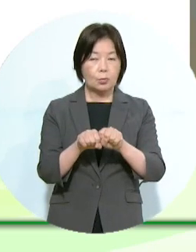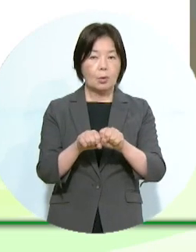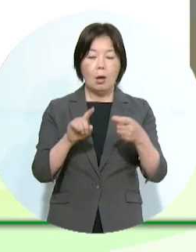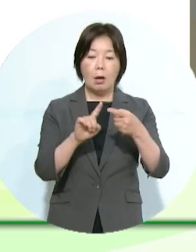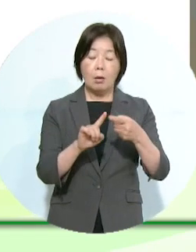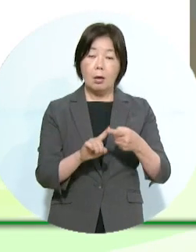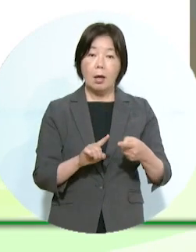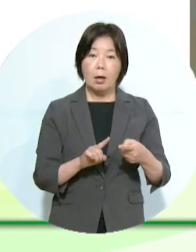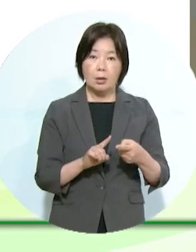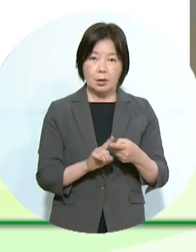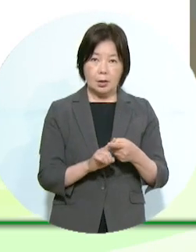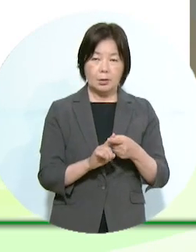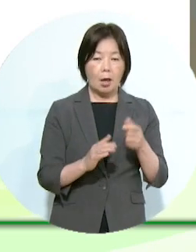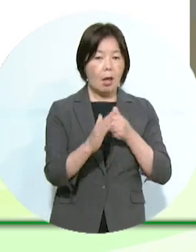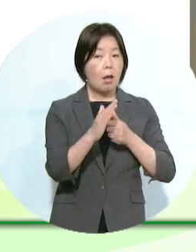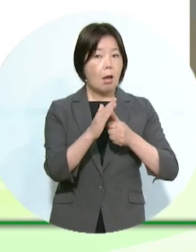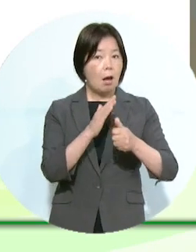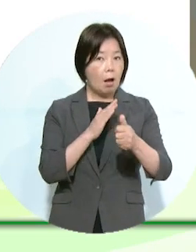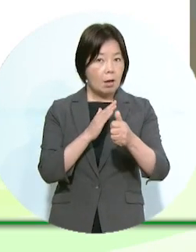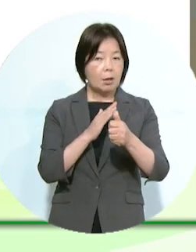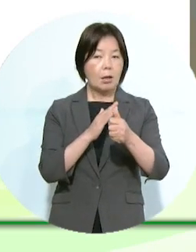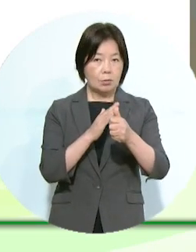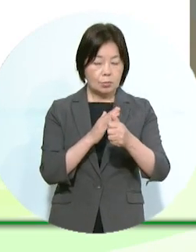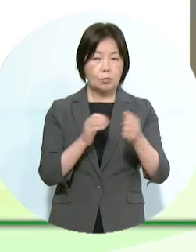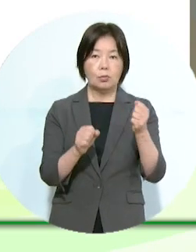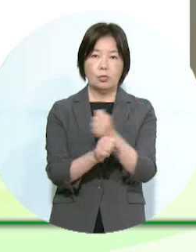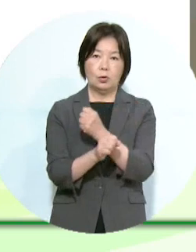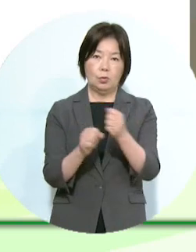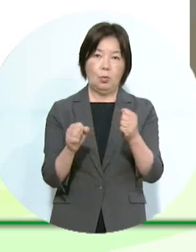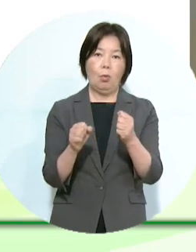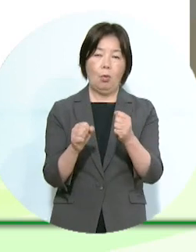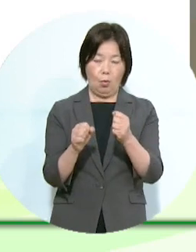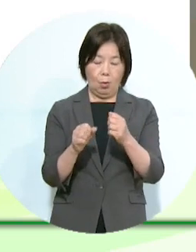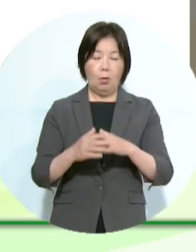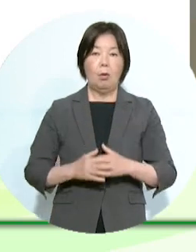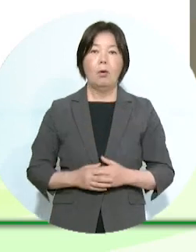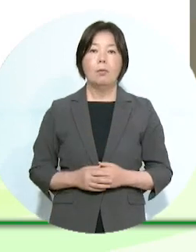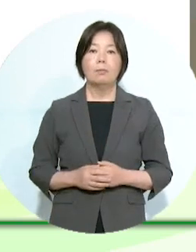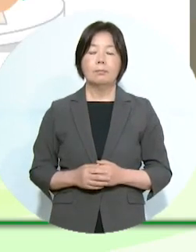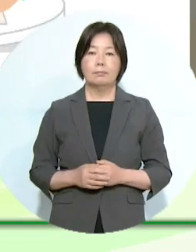を短期間派遣社員として企業に派遣する取り組みです。